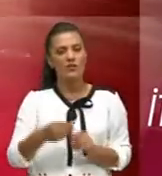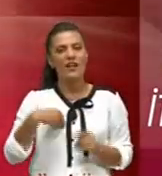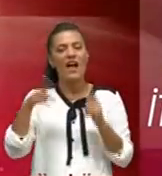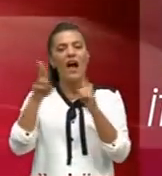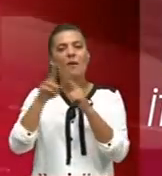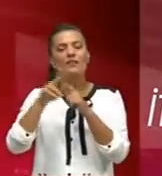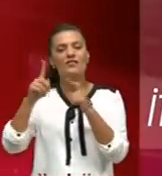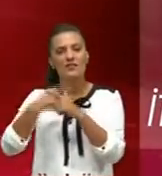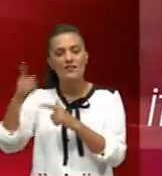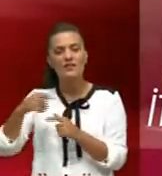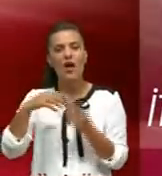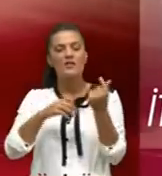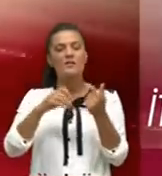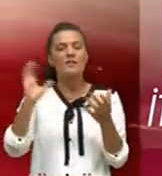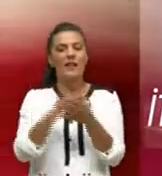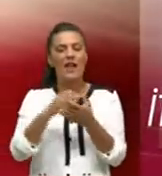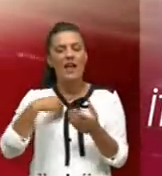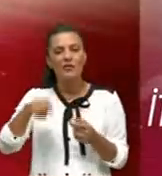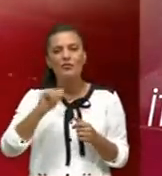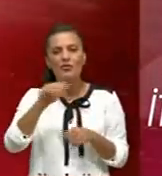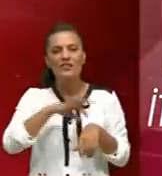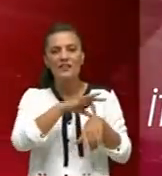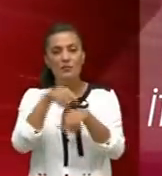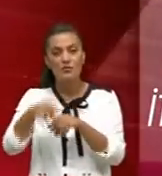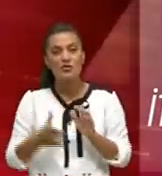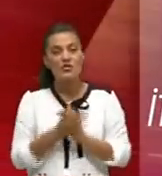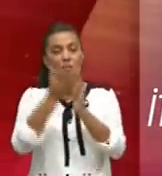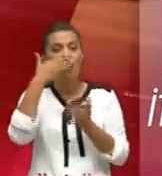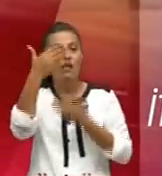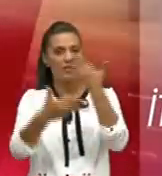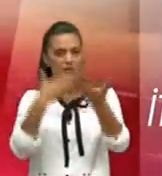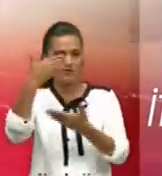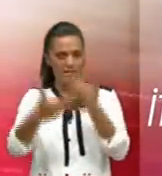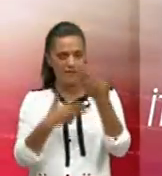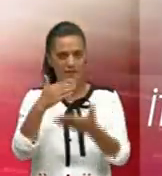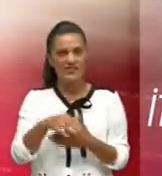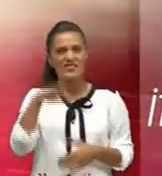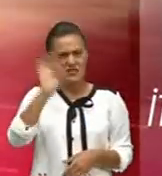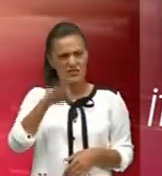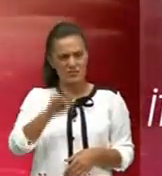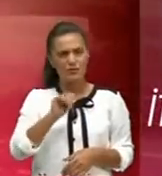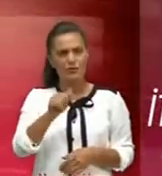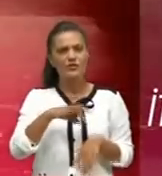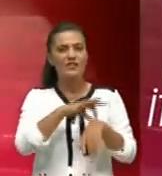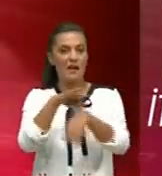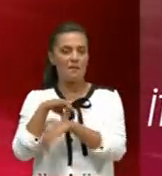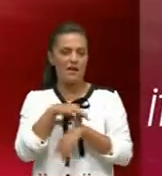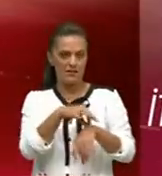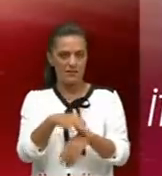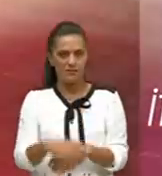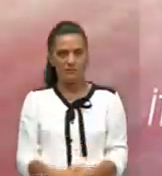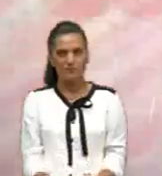Johnson Özden ve takım arkadaşları Günlük Rehber'de bu şampiyonluğun öyküsünü anlatacaklar. Şimdi Günlük Rehber'de.